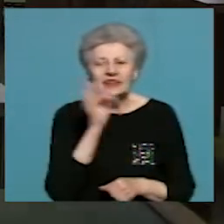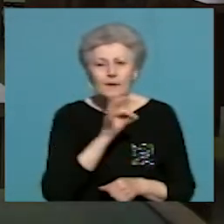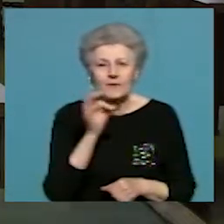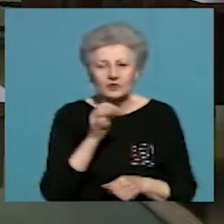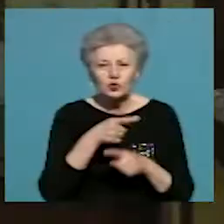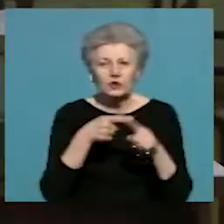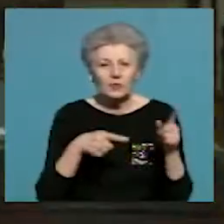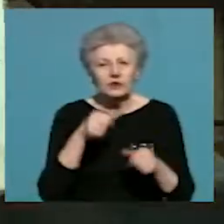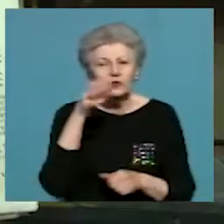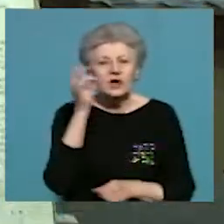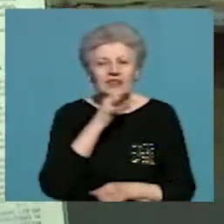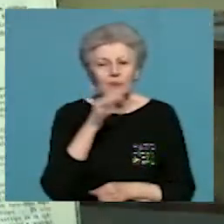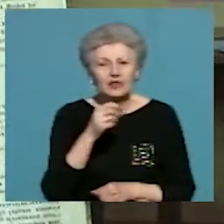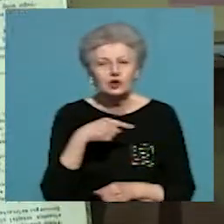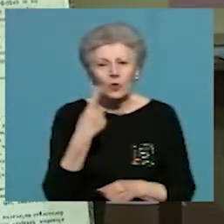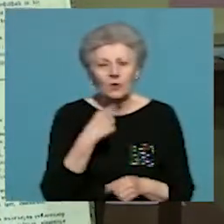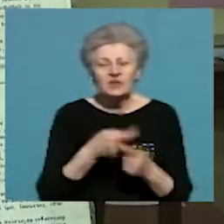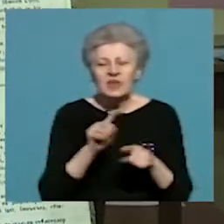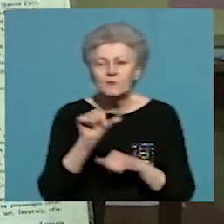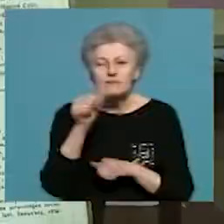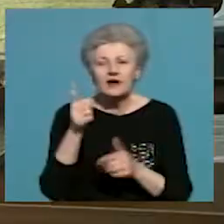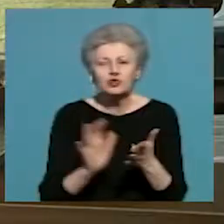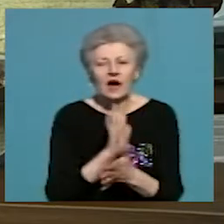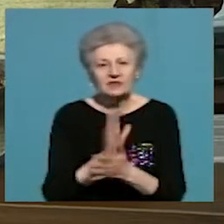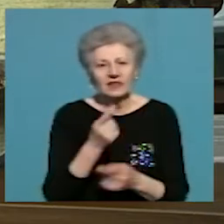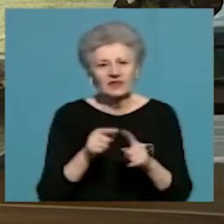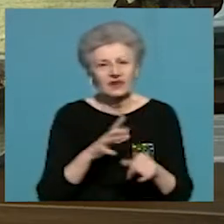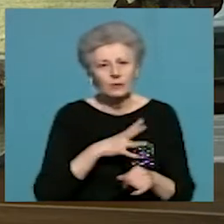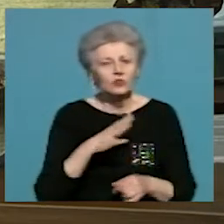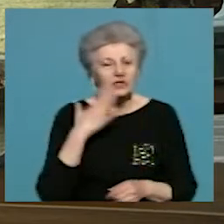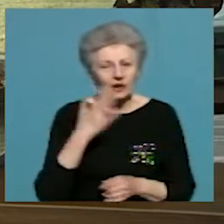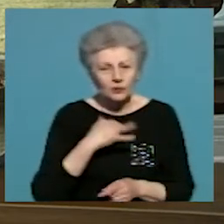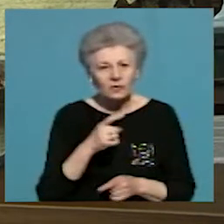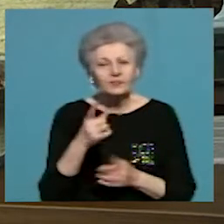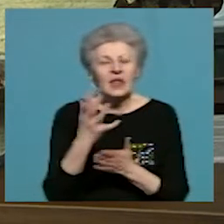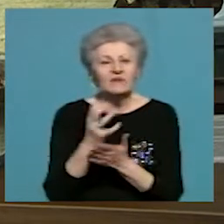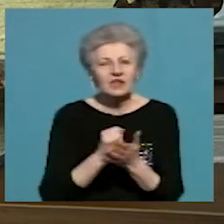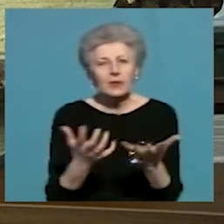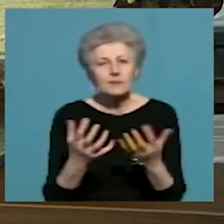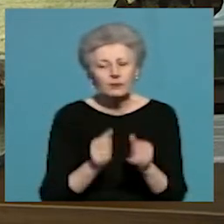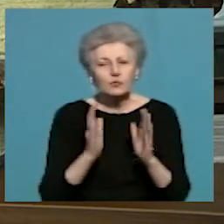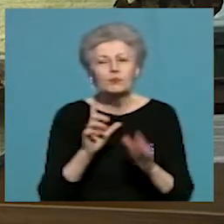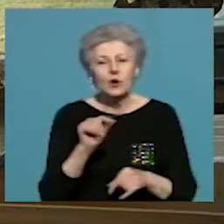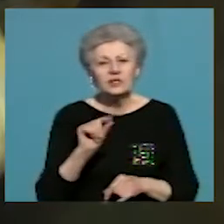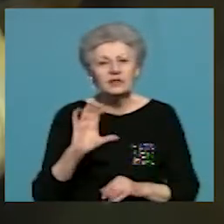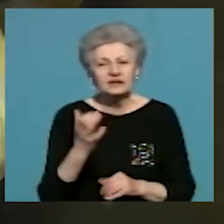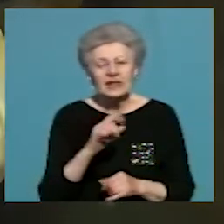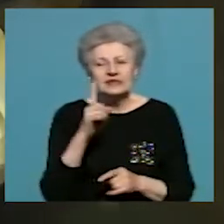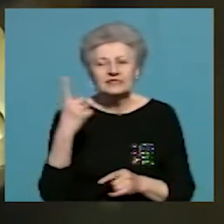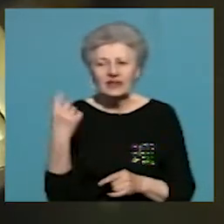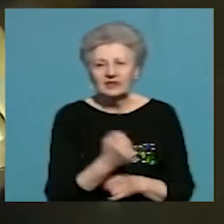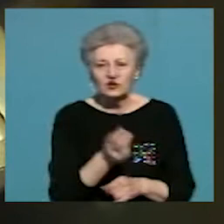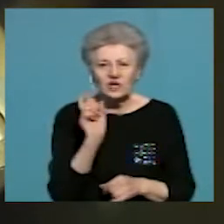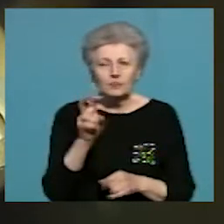німецькомовна. То перша газета взагалі на Буковині, яка вийшла. Приймальні дні в архіві у понеділок та середу. За тиждень сюди звертаються